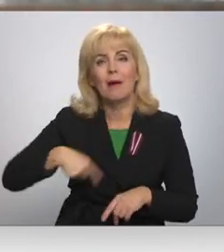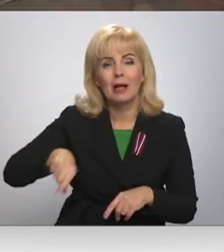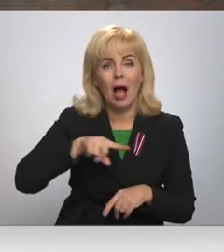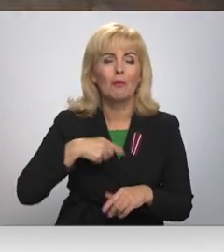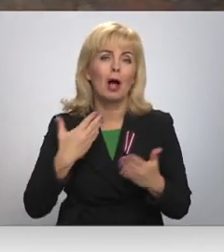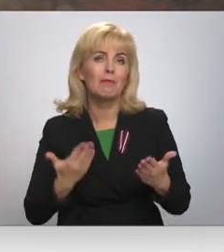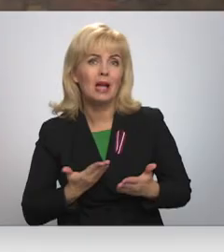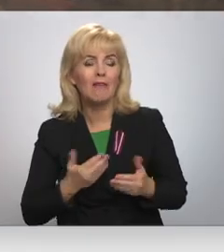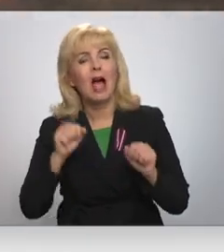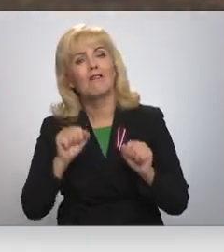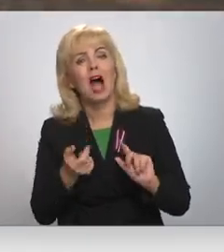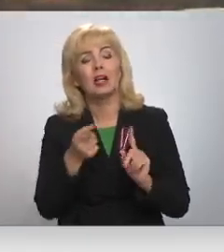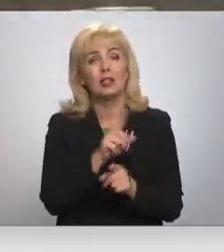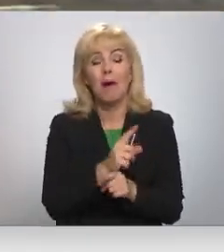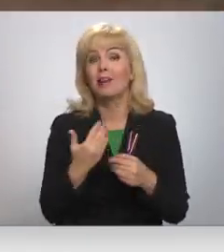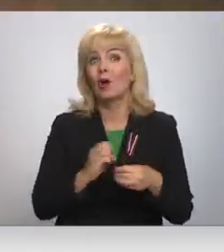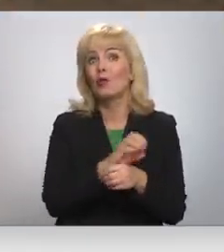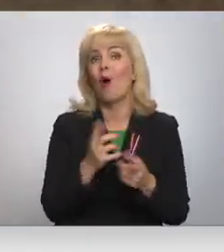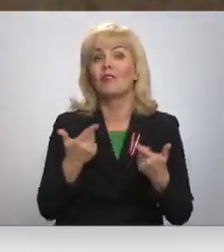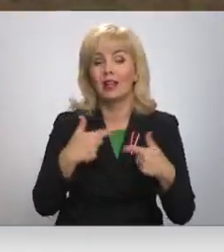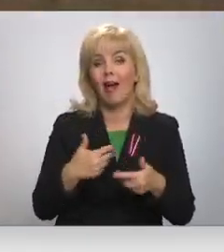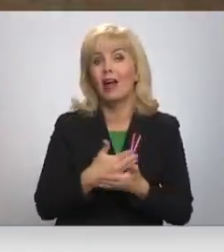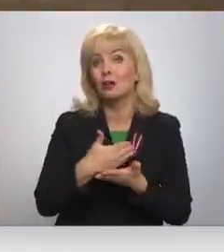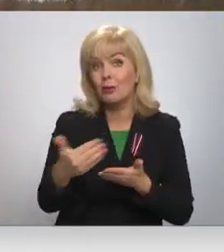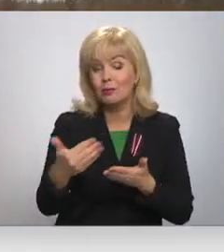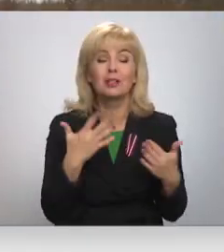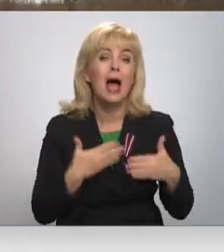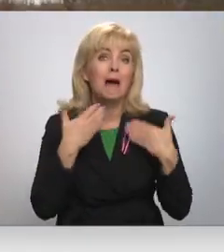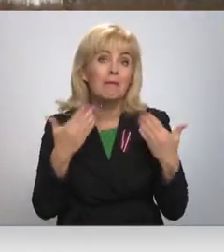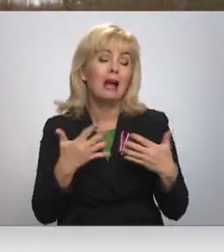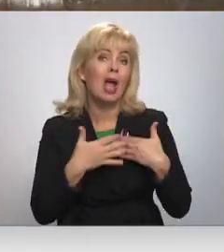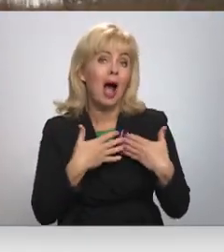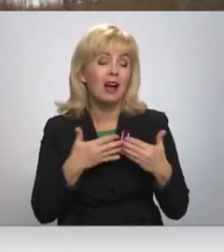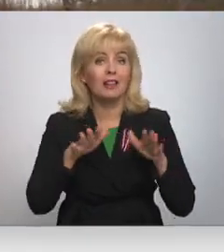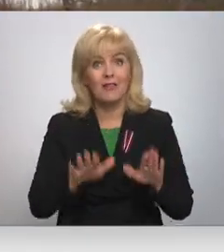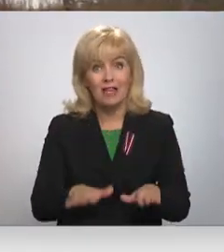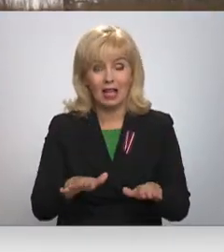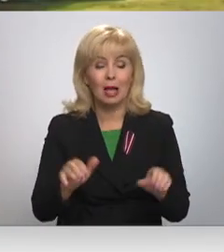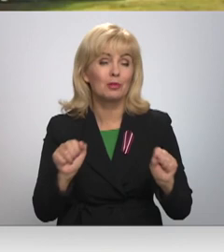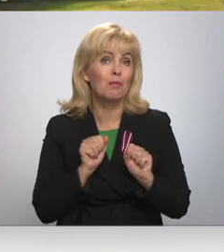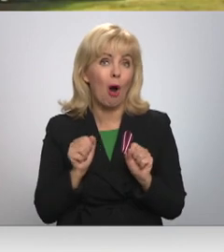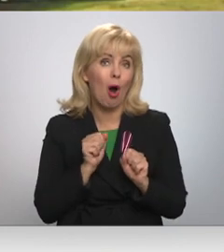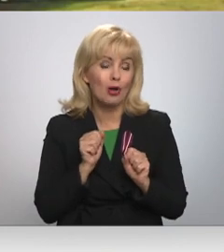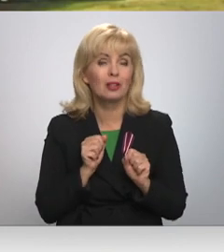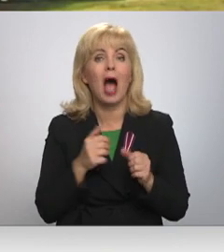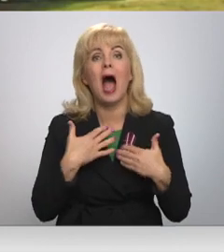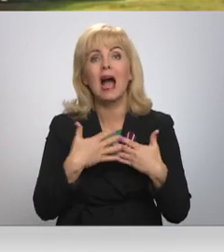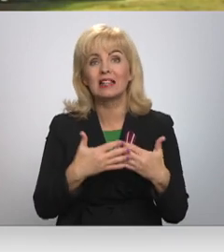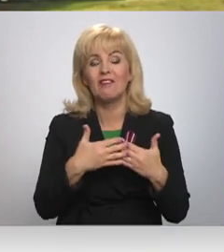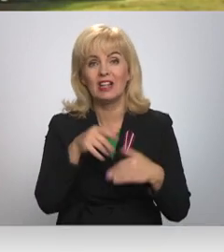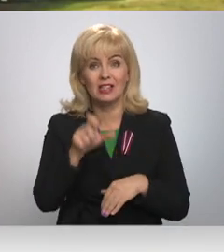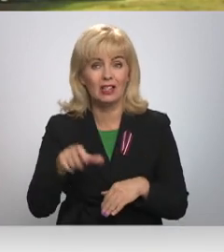pārdzīvojas gan varas maiņas, kā arī tagad Covid laikā turpinās. Un tas pateicoties aktīviem vietējiem sporta entuziastiem. Es nezinu, Rembates